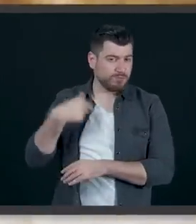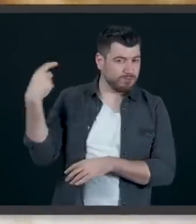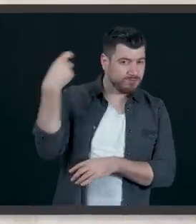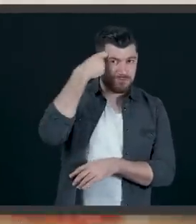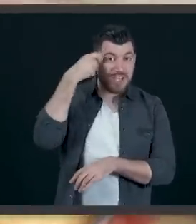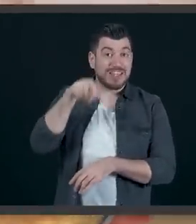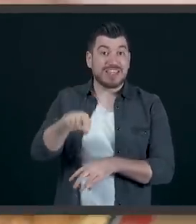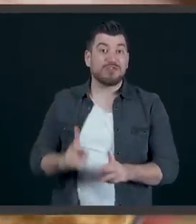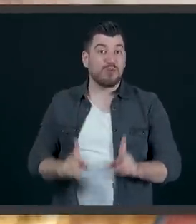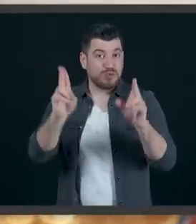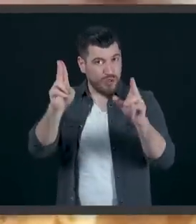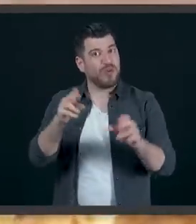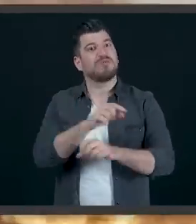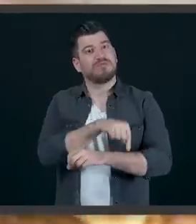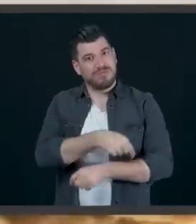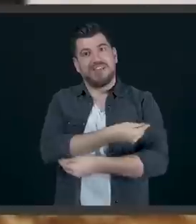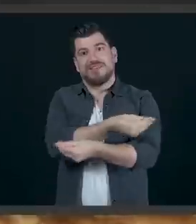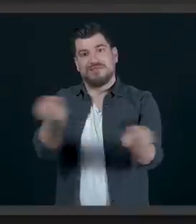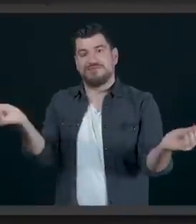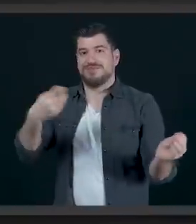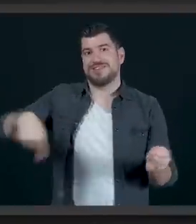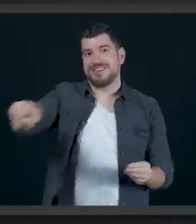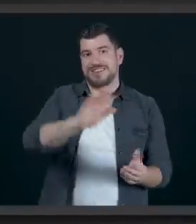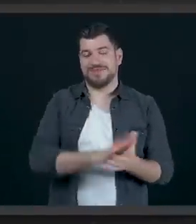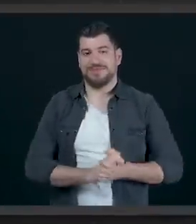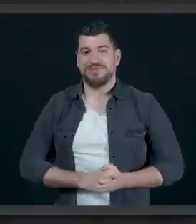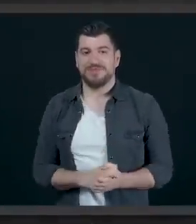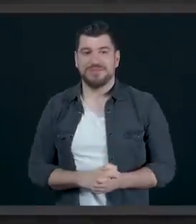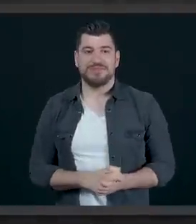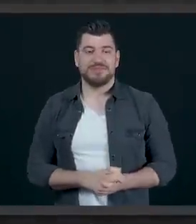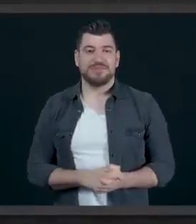αγαπημένη μου και σε αυτό το επεισόδιο θα τη μοιραστώ μαζί σας.